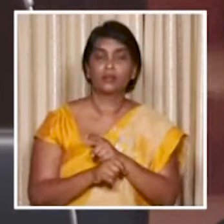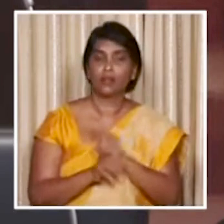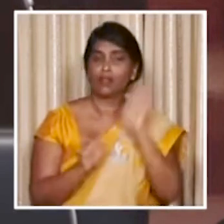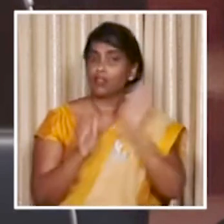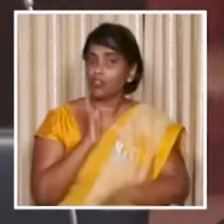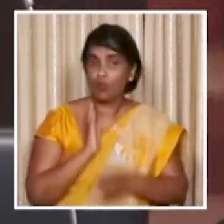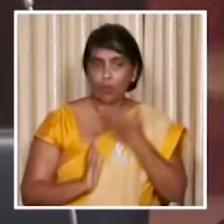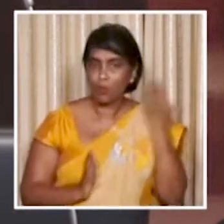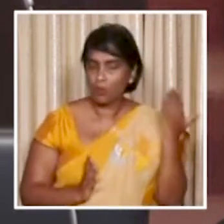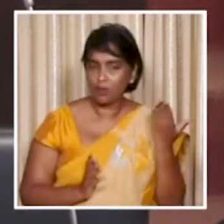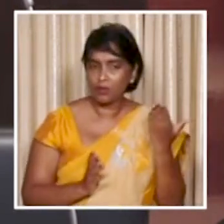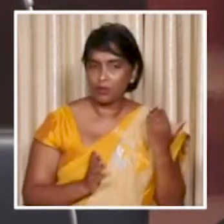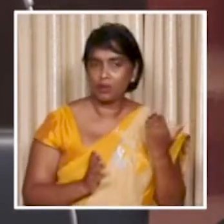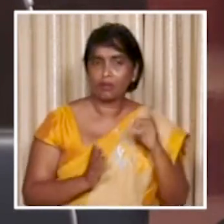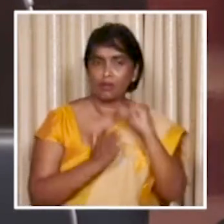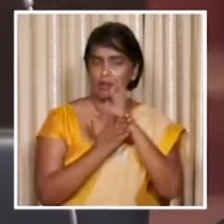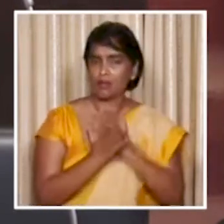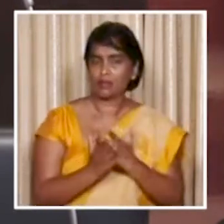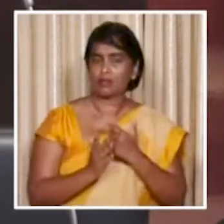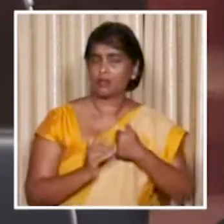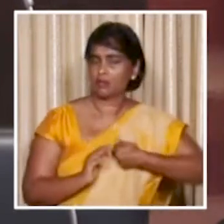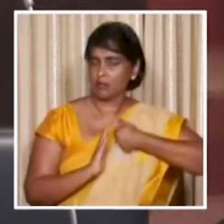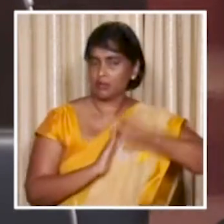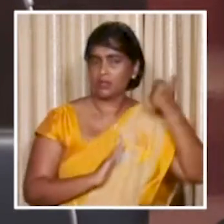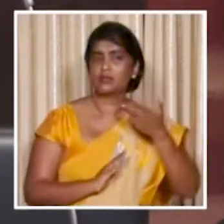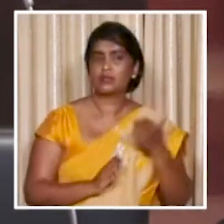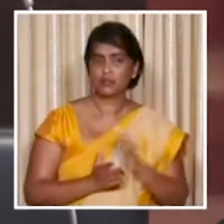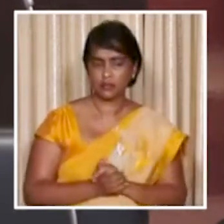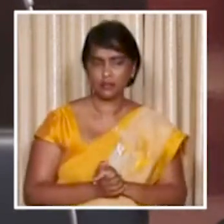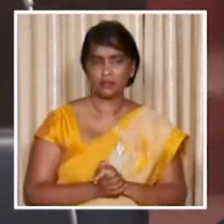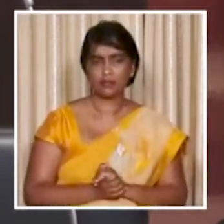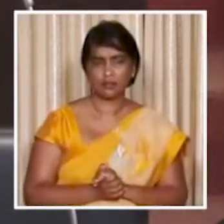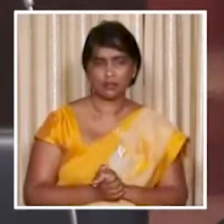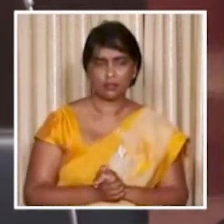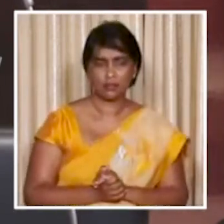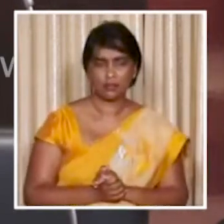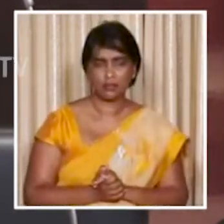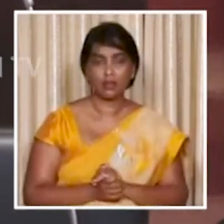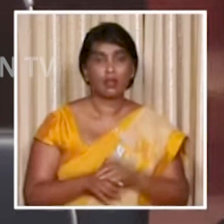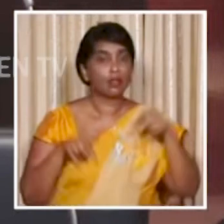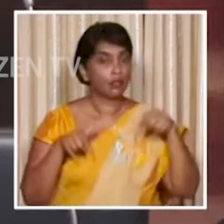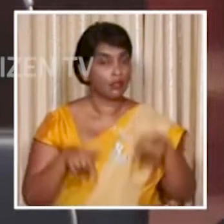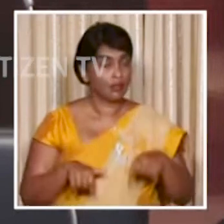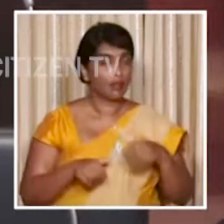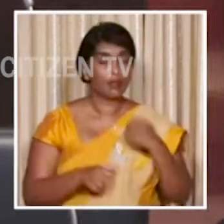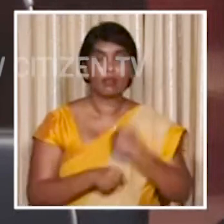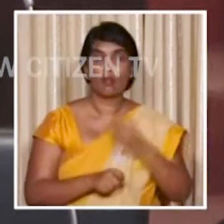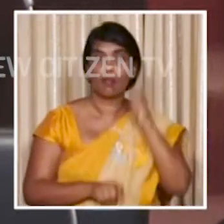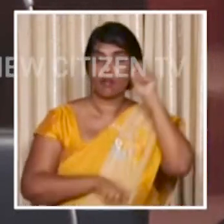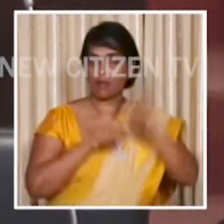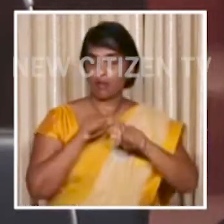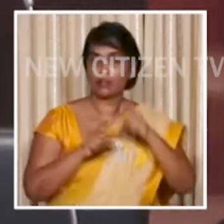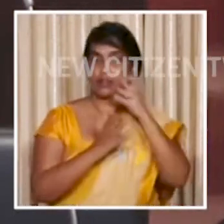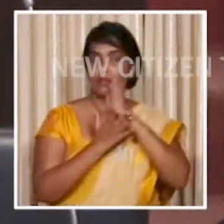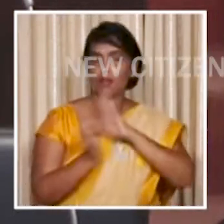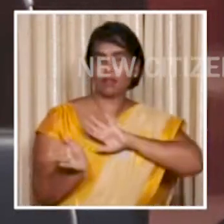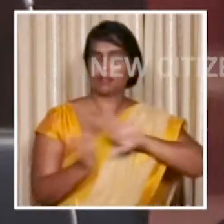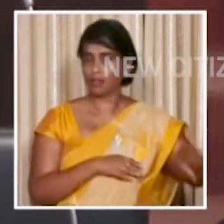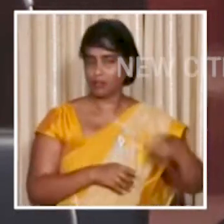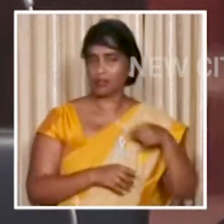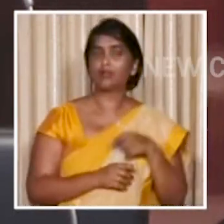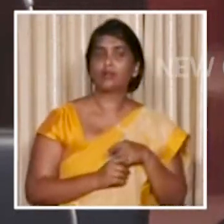කරන්න පුළුවන්ද? විවස්ථාව උත්තර විතරයි. ඔබට ප්‍රශ්න දෙකක් අහන්න. විවස්ථාව උත්තර විතරයි. දැන් රජයේ නිලධාරී විවස්ථාව පැත්තකට